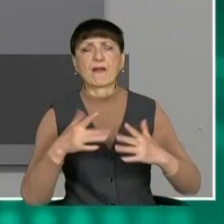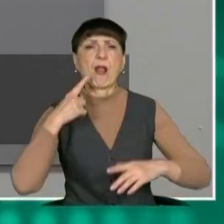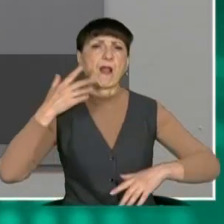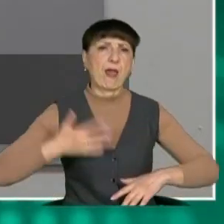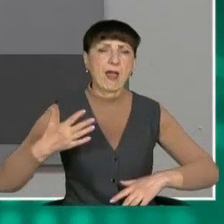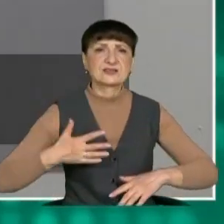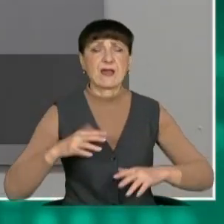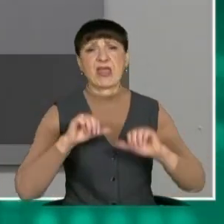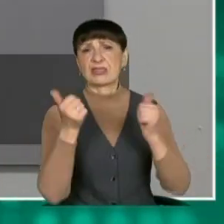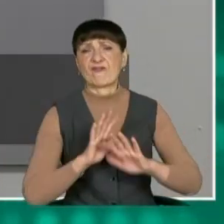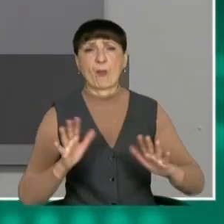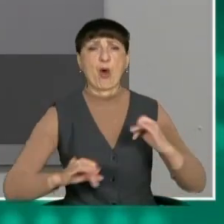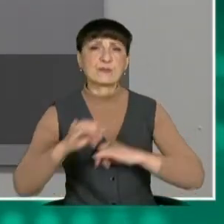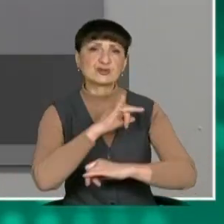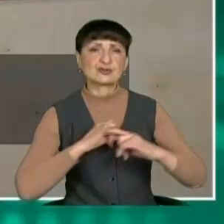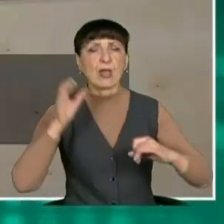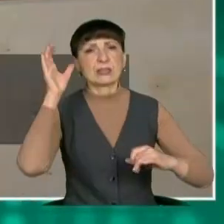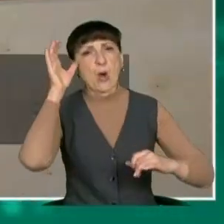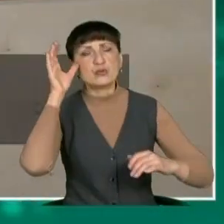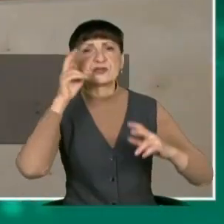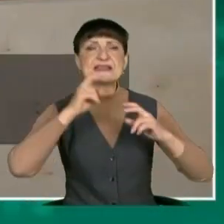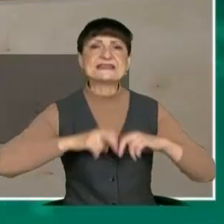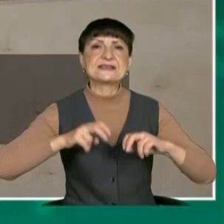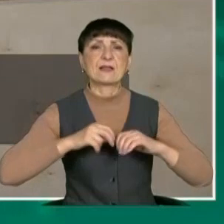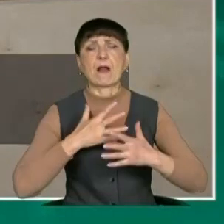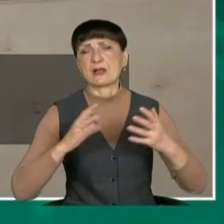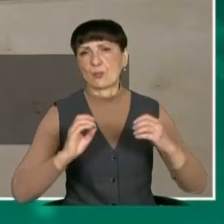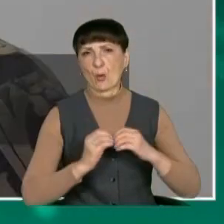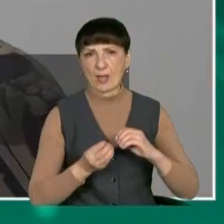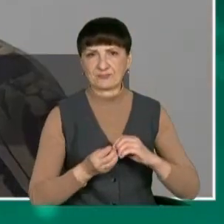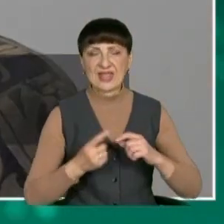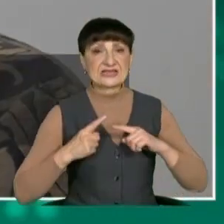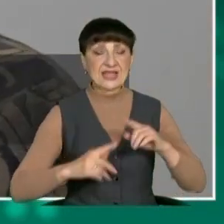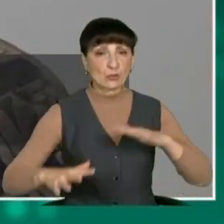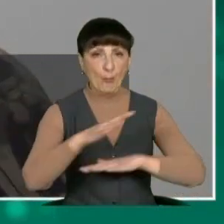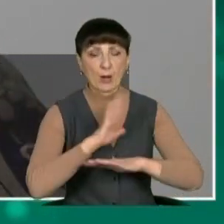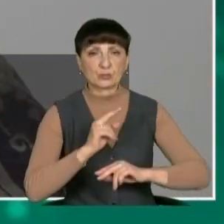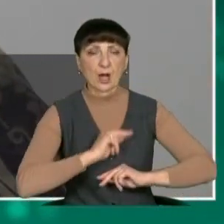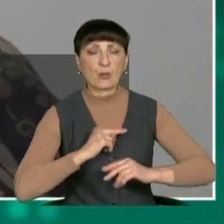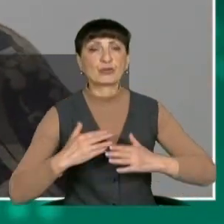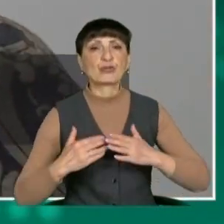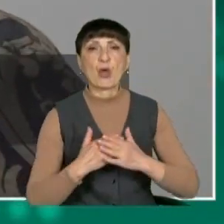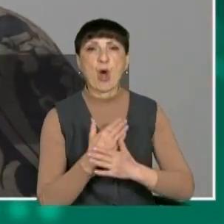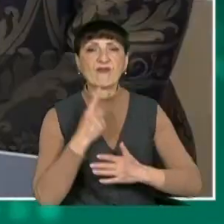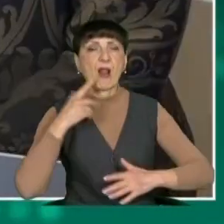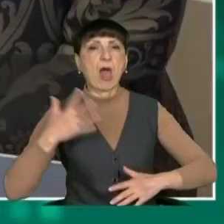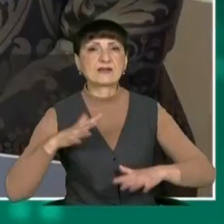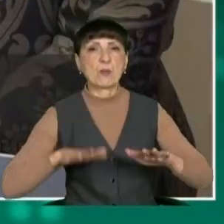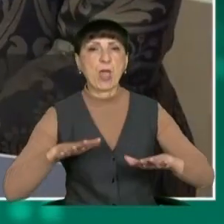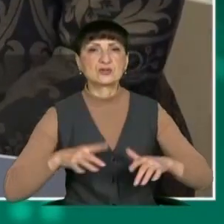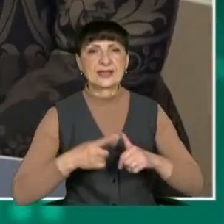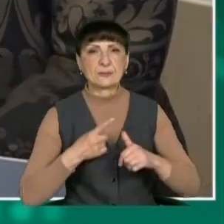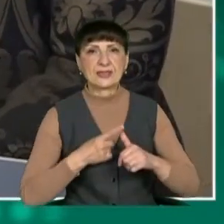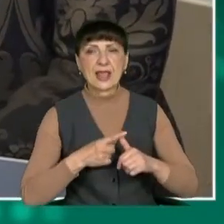и неформальные обсуждения научно-исследовательских проблем. Технопарк будет работать в новом лекционном зале имени